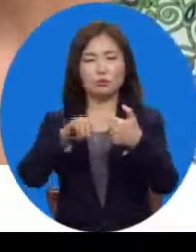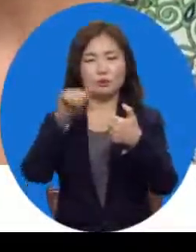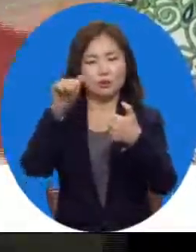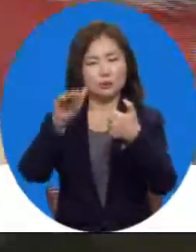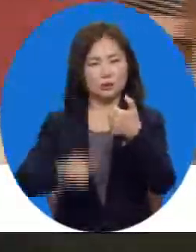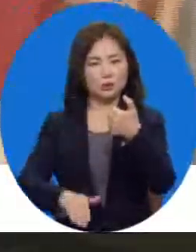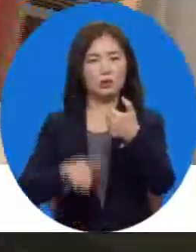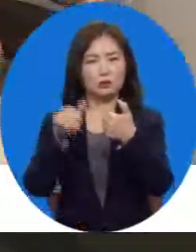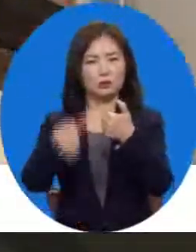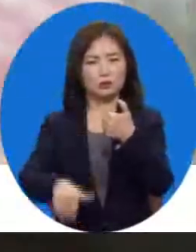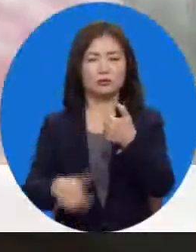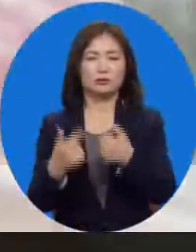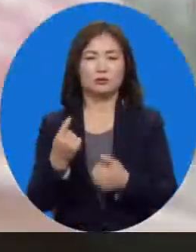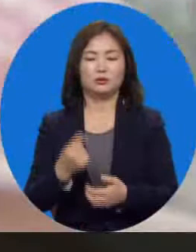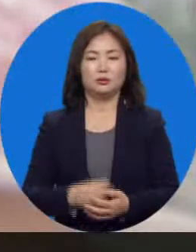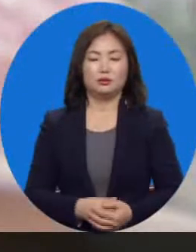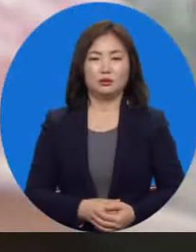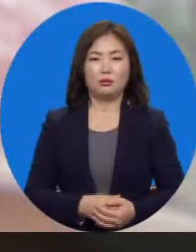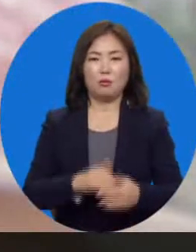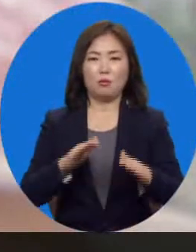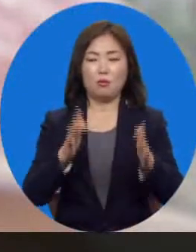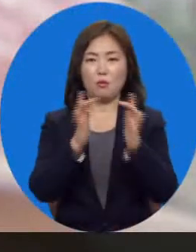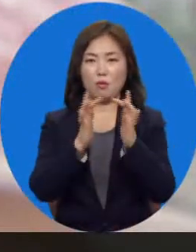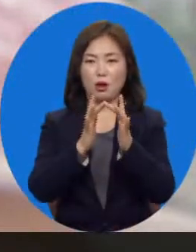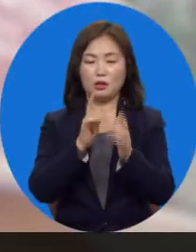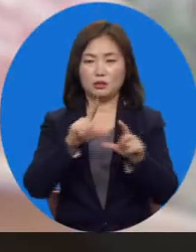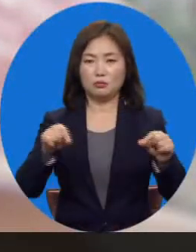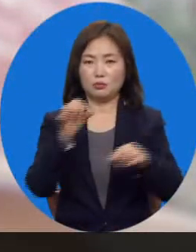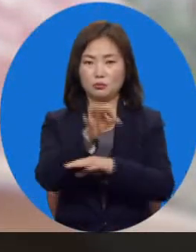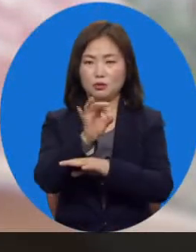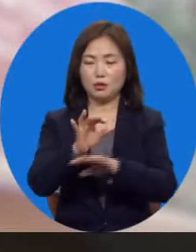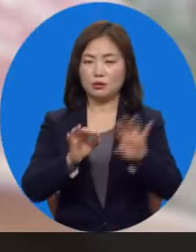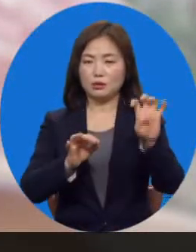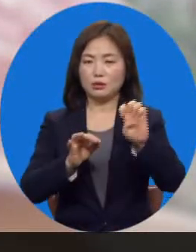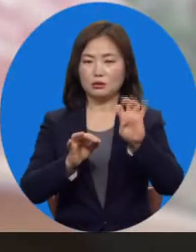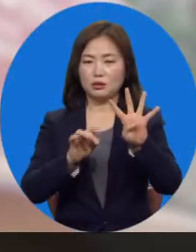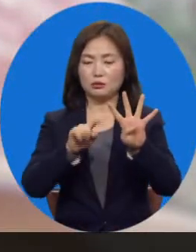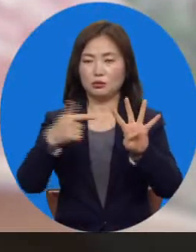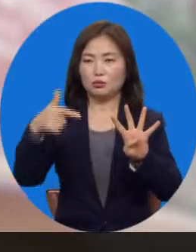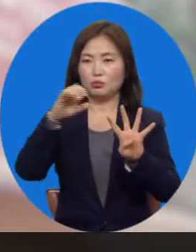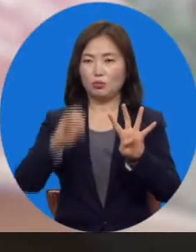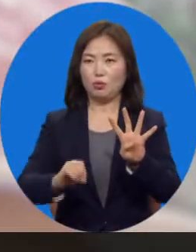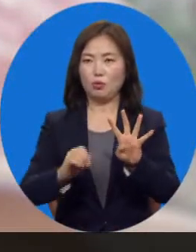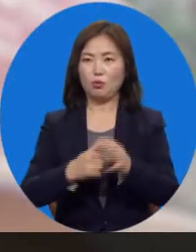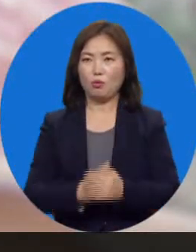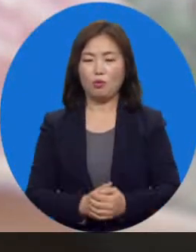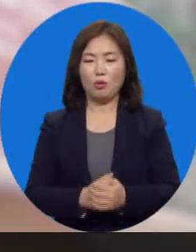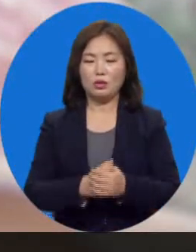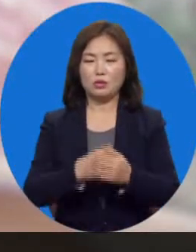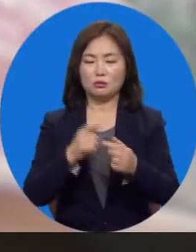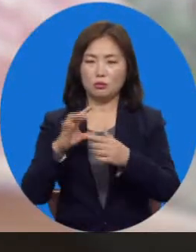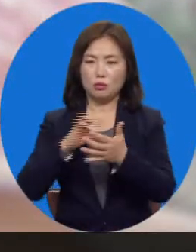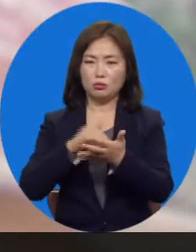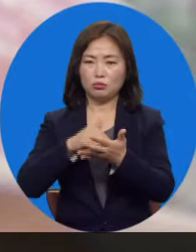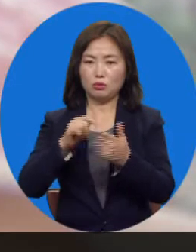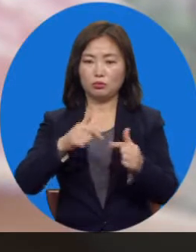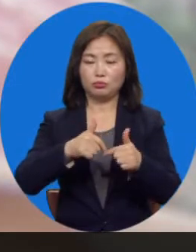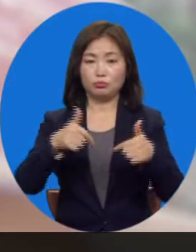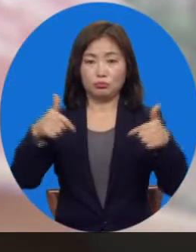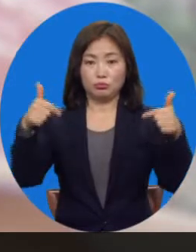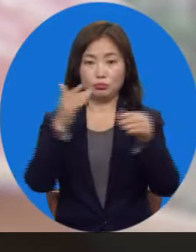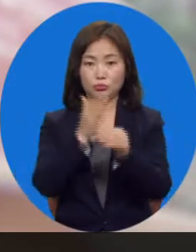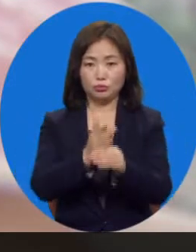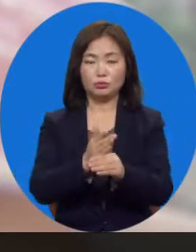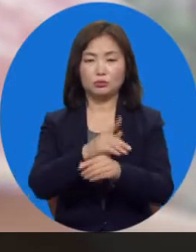50% 이하로는 떨어진 것 같아요. 온라인 식품 구매는 올해 44.6%에 달하며 지속적으로 증가하고